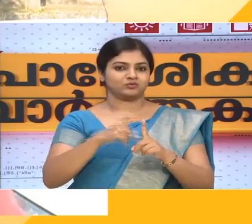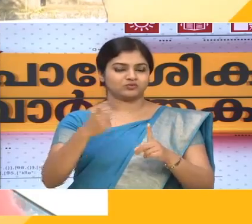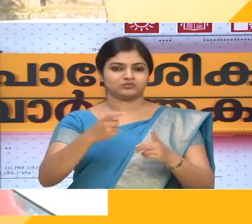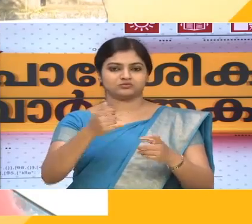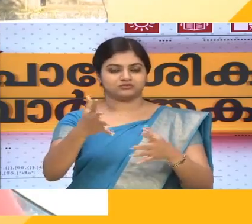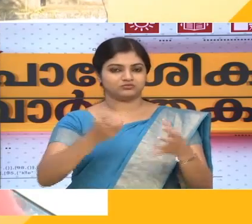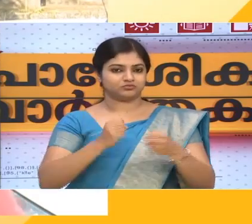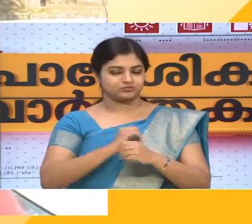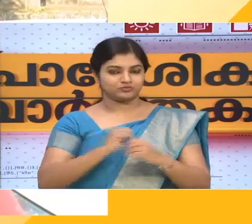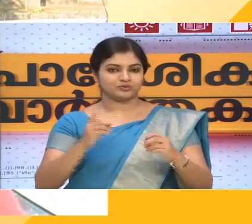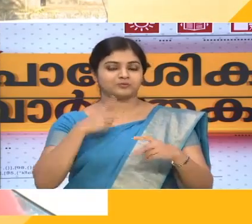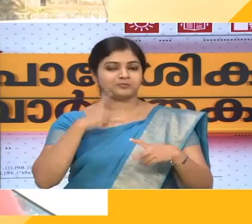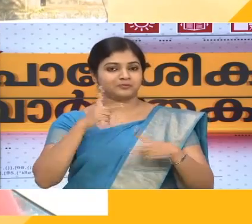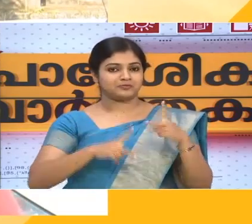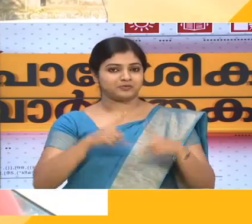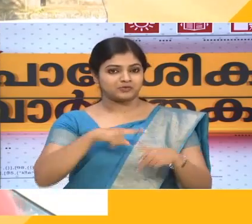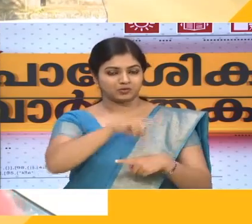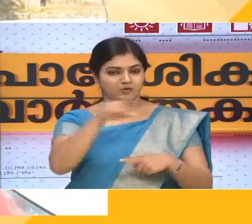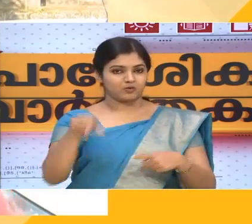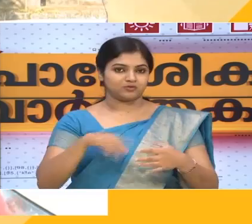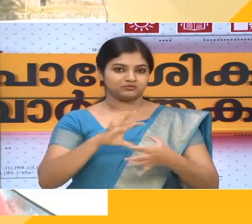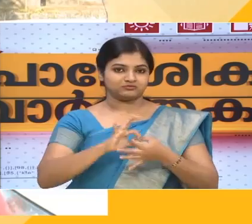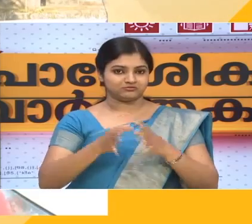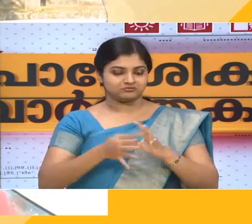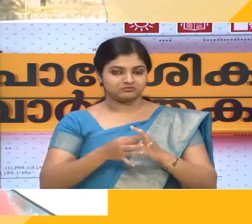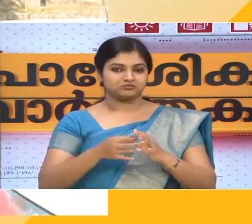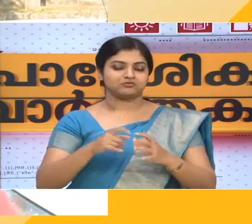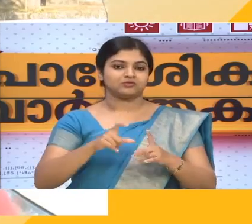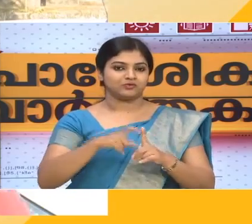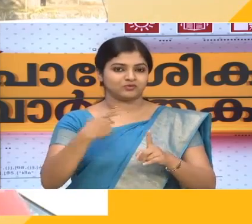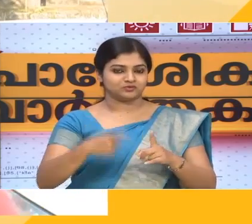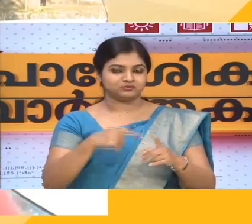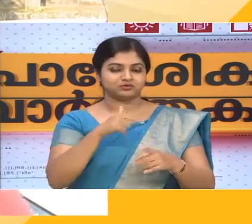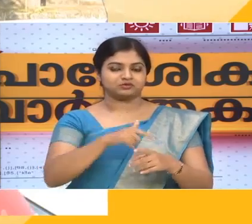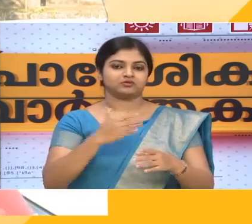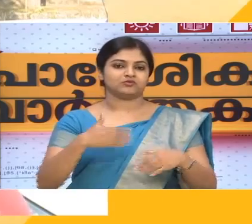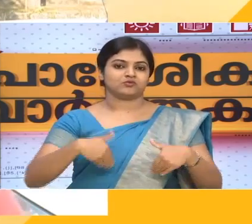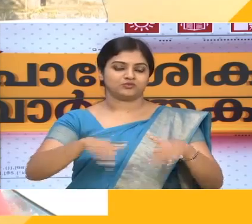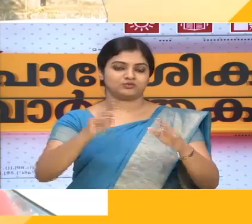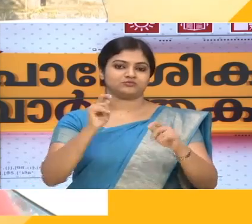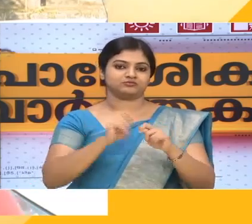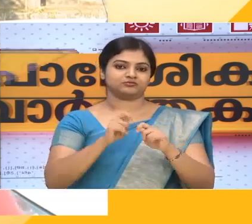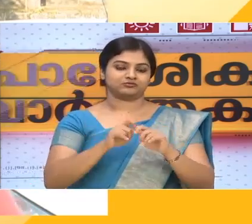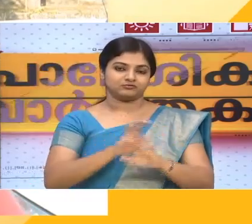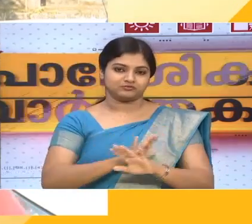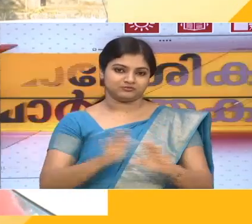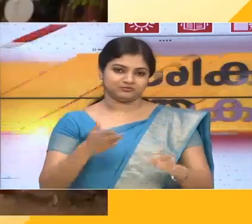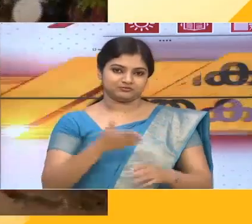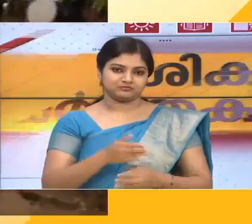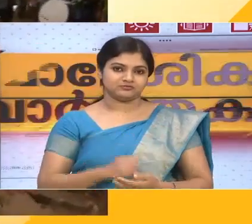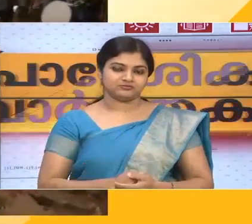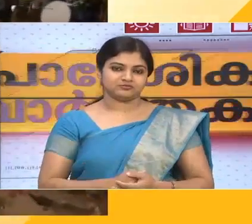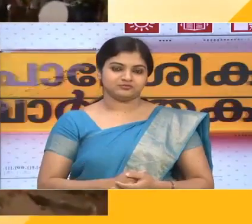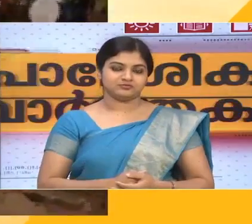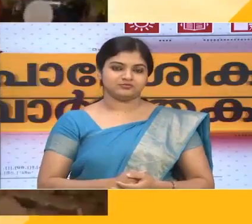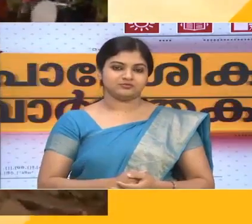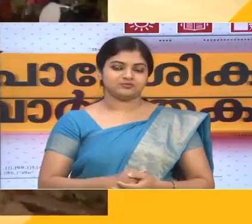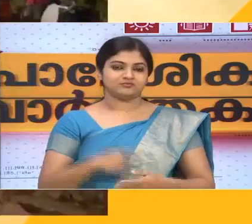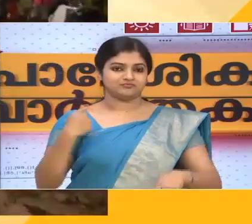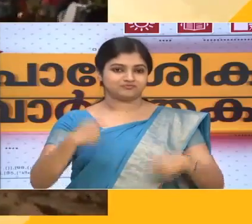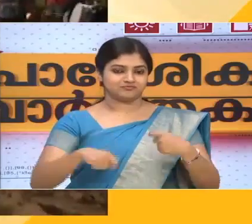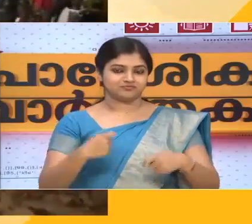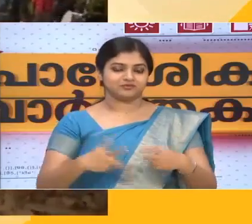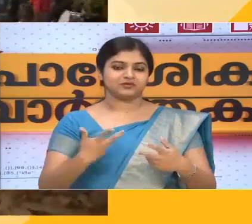ഞങ്ങളുടെ ആളുകൾ തന്നെ യോജിച്ച് നിന്നുകൊണ്ട് നടത്തിയ ഒരു പ്രവർത്തനത്തിൻ്റെ ഫലമായിട്ടാണ് ഈ വഴി ഇപ്പോൾ ഇവിടെ ഉണ്ടായിരിക്കുന്നത്.